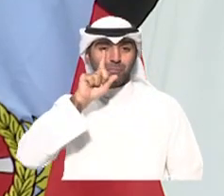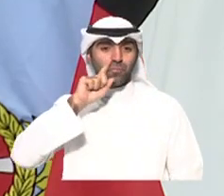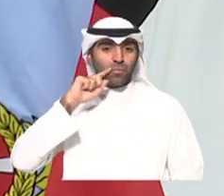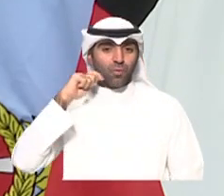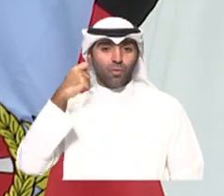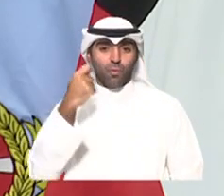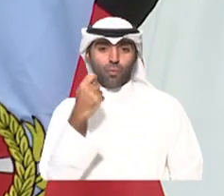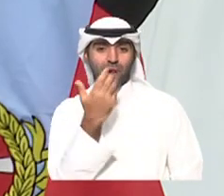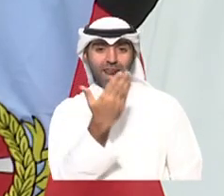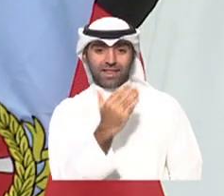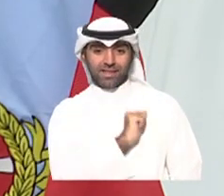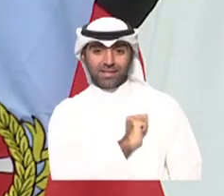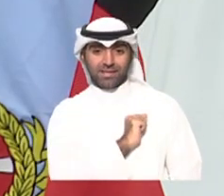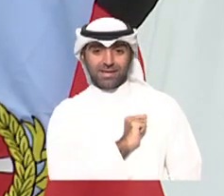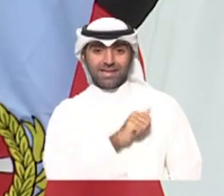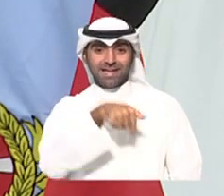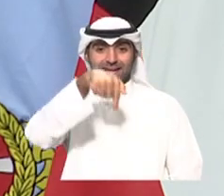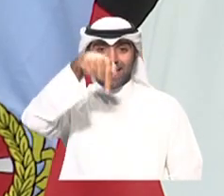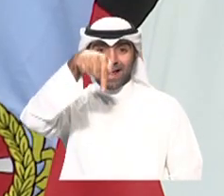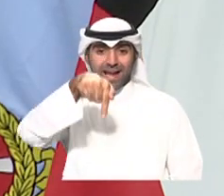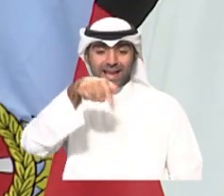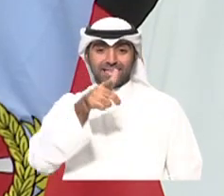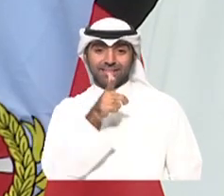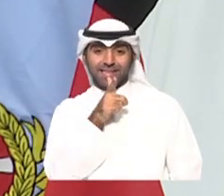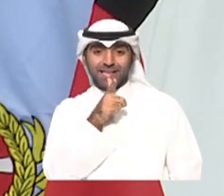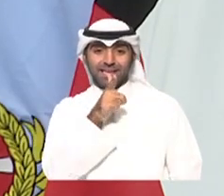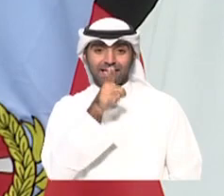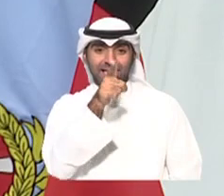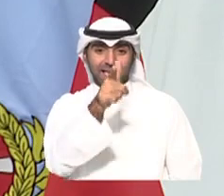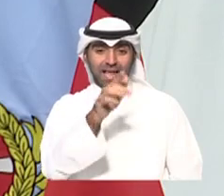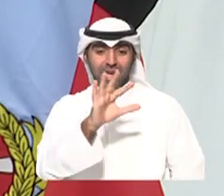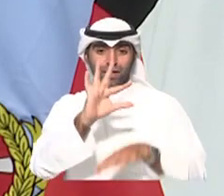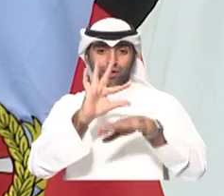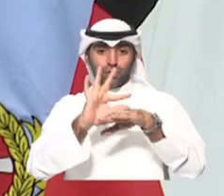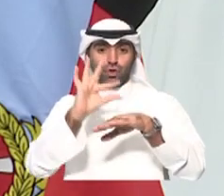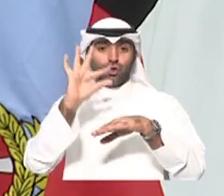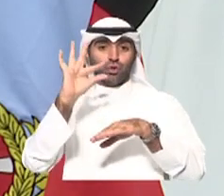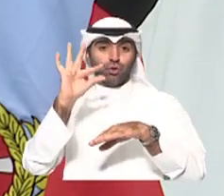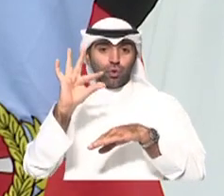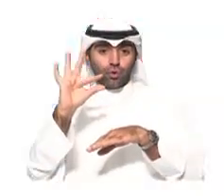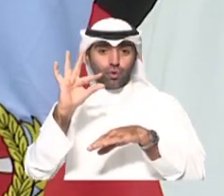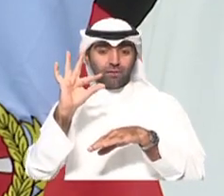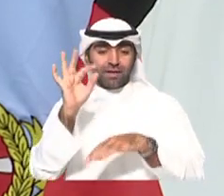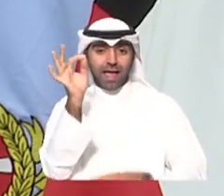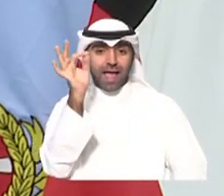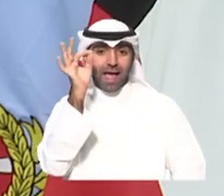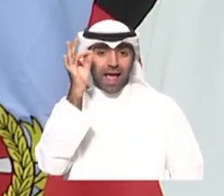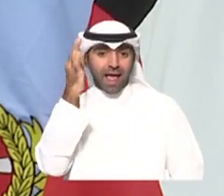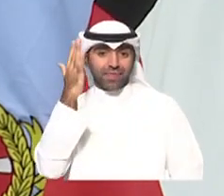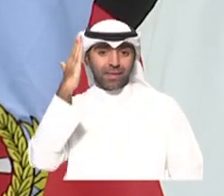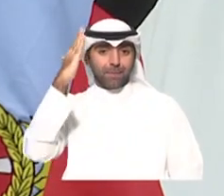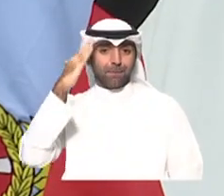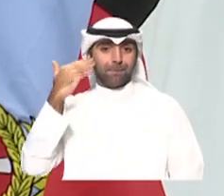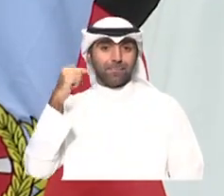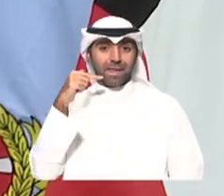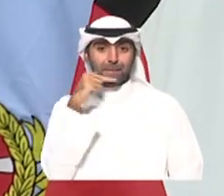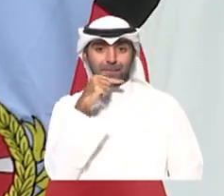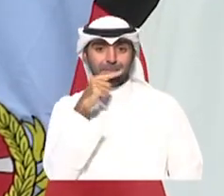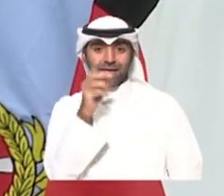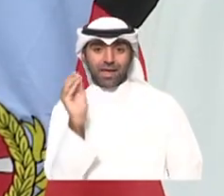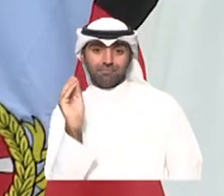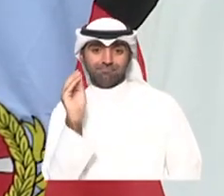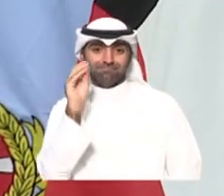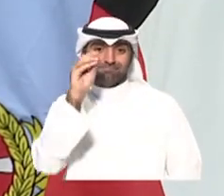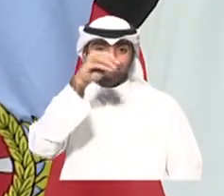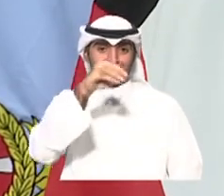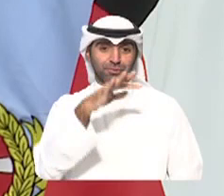اللي هم الطب المساعد والطب البشري ملازم أول، وترتفع إلى رتبة رائد وفق المؤهل الحاصلين عليه. الأعمار طبعا احنا القانون 32 واضح،